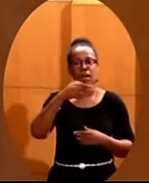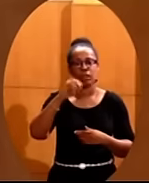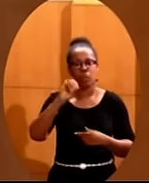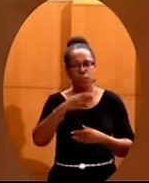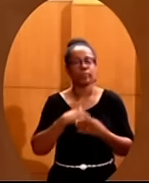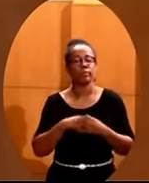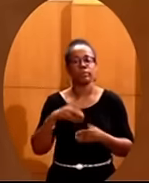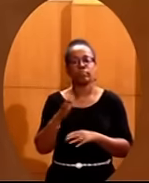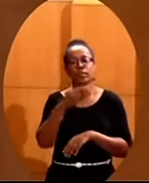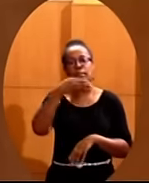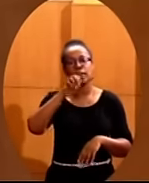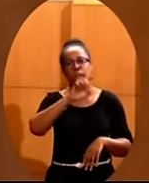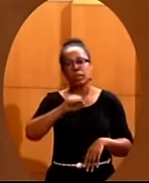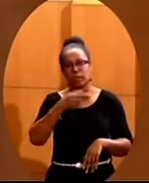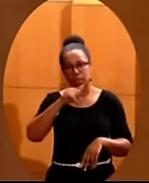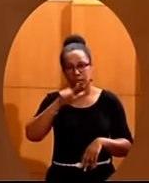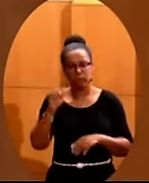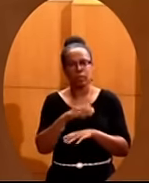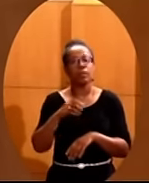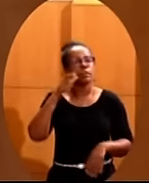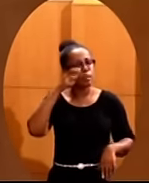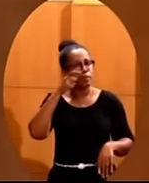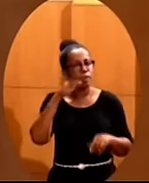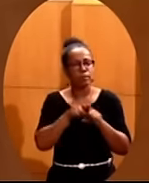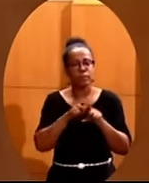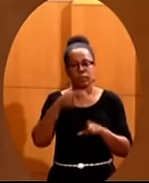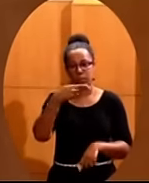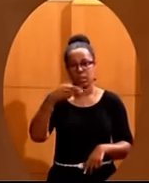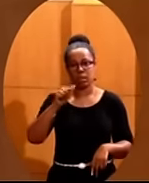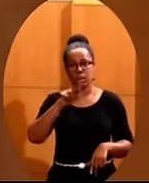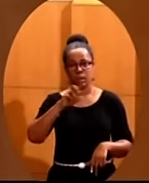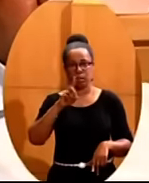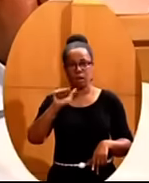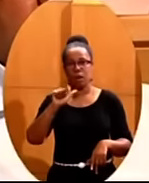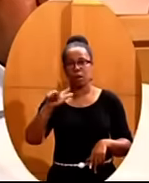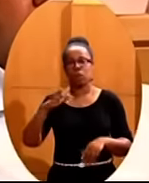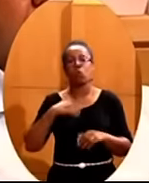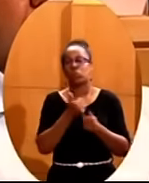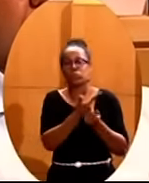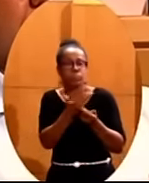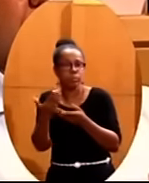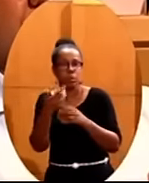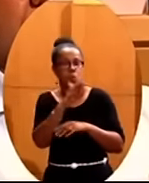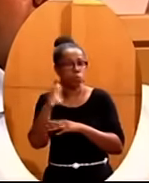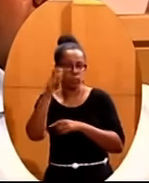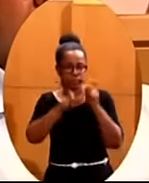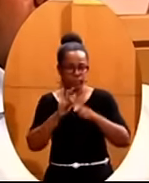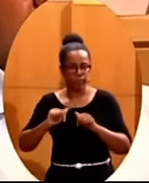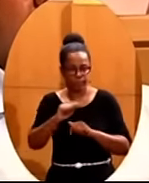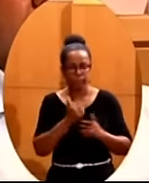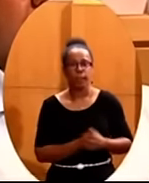Nicolas des céser des Nardal et j'en passe et de bien